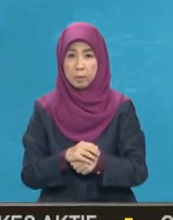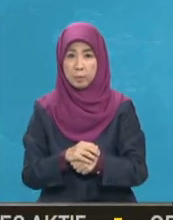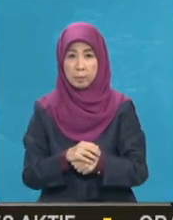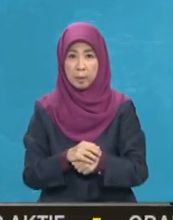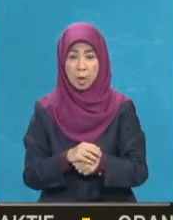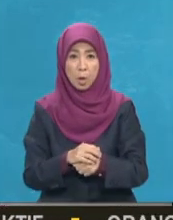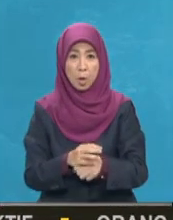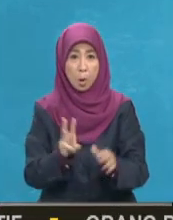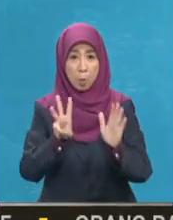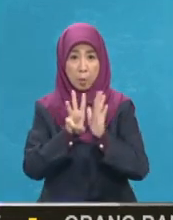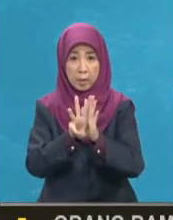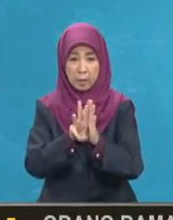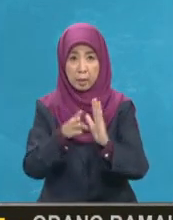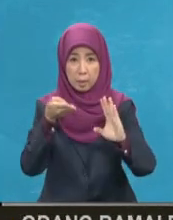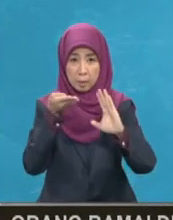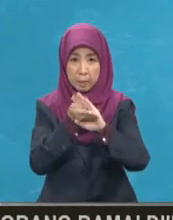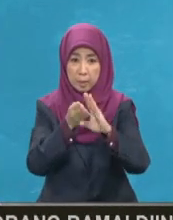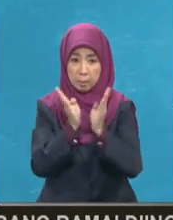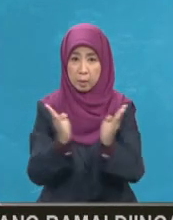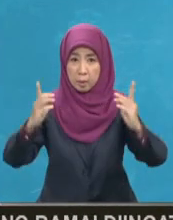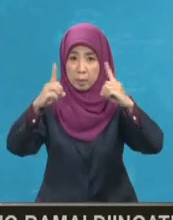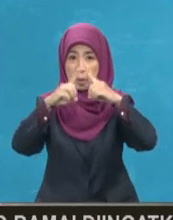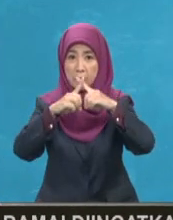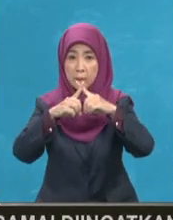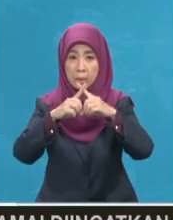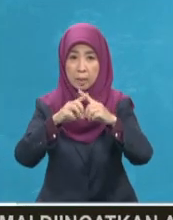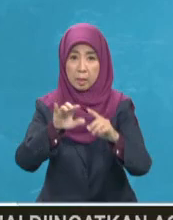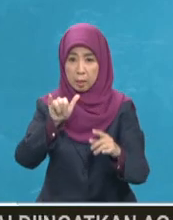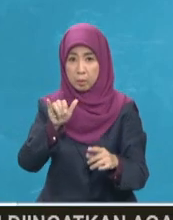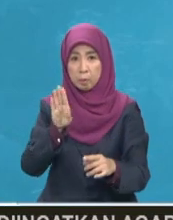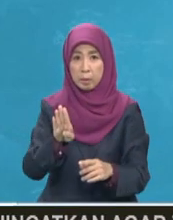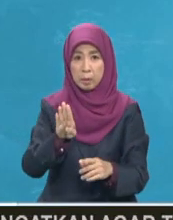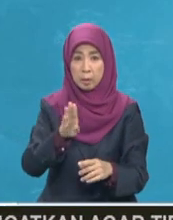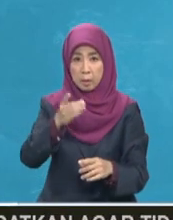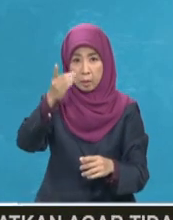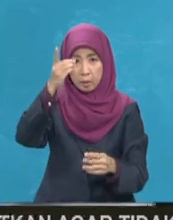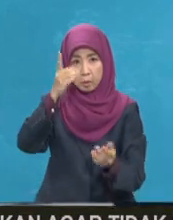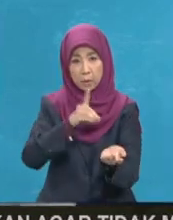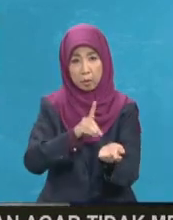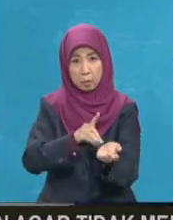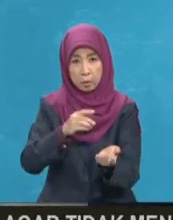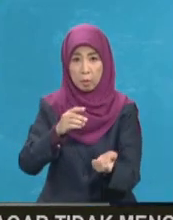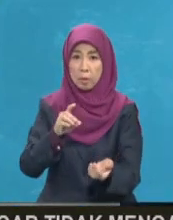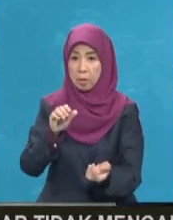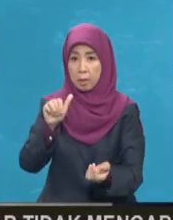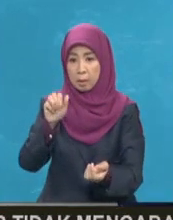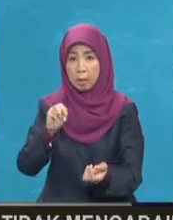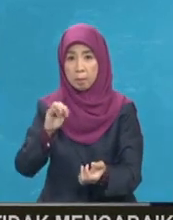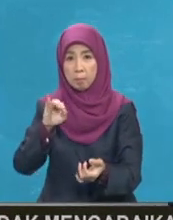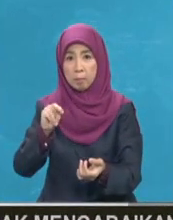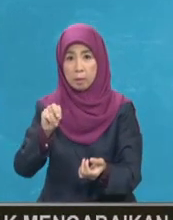Aku mau kirim bagi pihak YPT yang berhormon kroto serius Setia Doktor Haji Muhammad Amil yoben Amrullah